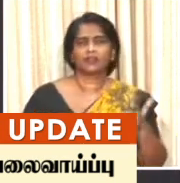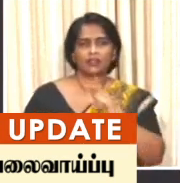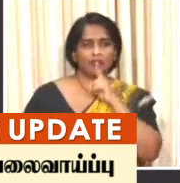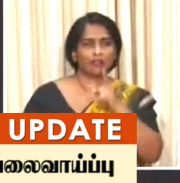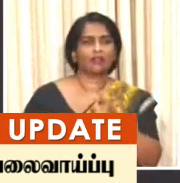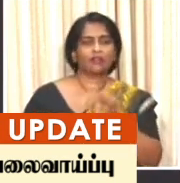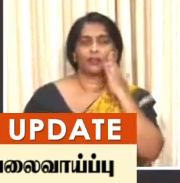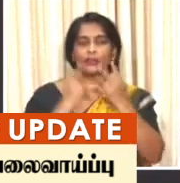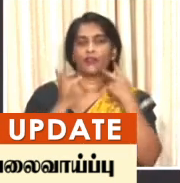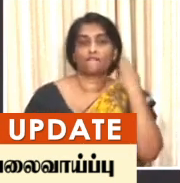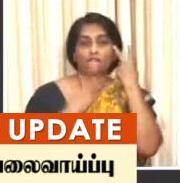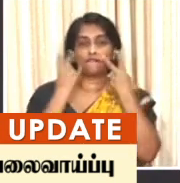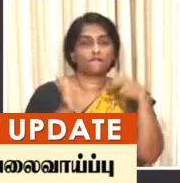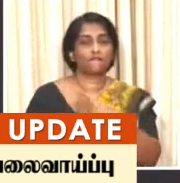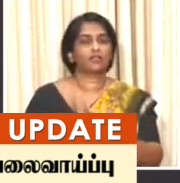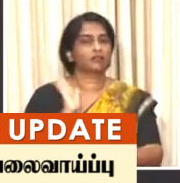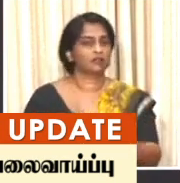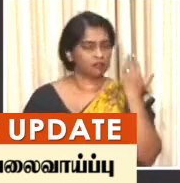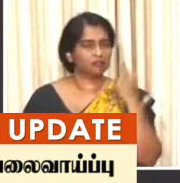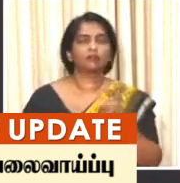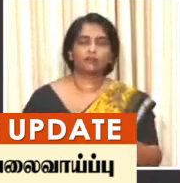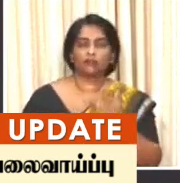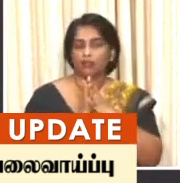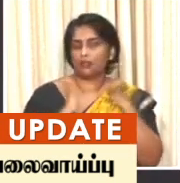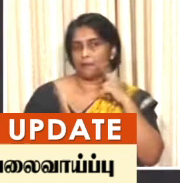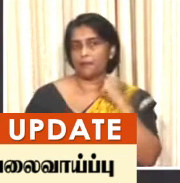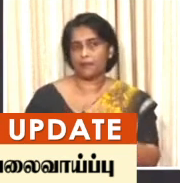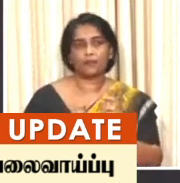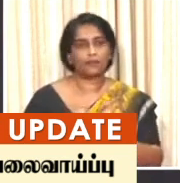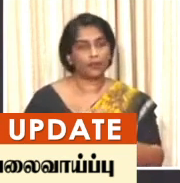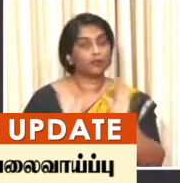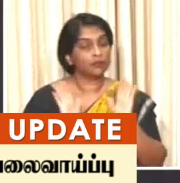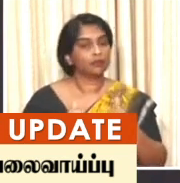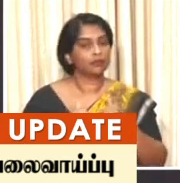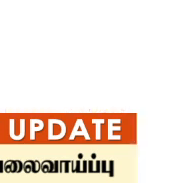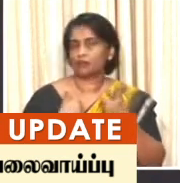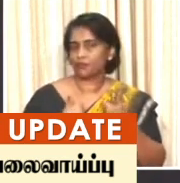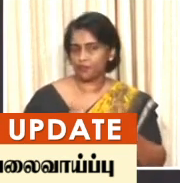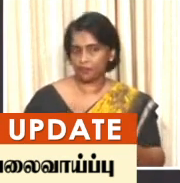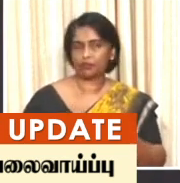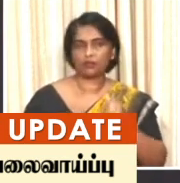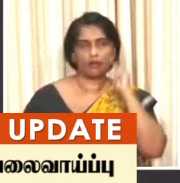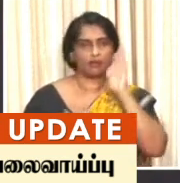කියලා තමයි මේ සංචාරක වීසා මගින් යන්නේ. ඉතින් මේක ඉතාමත්ම බරපතල කාරණාවක්. නමුත් දැන් වෙනකොට ඉතාමත්ම හොඳ